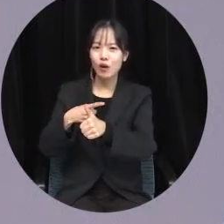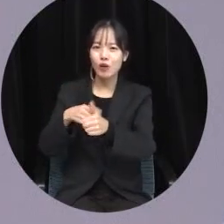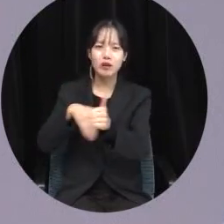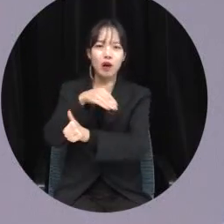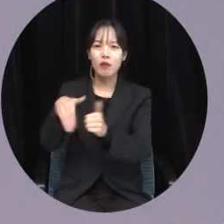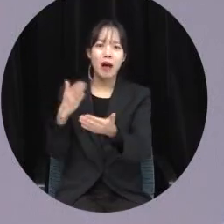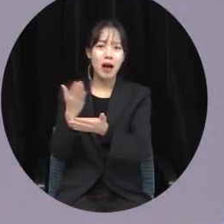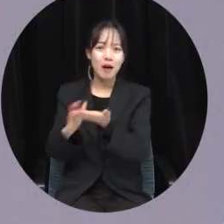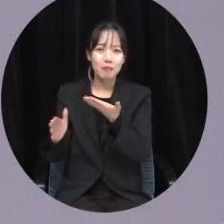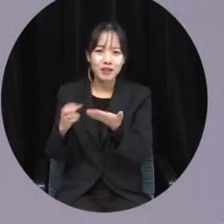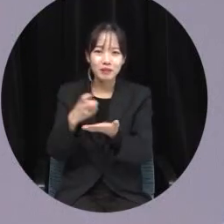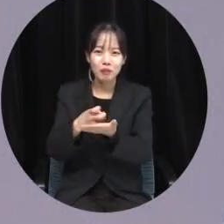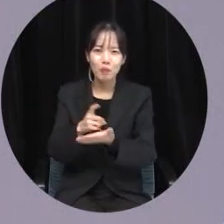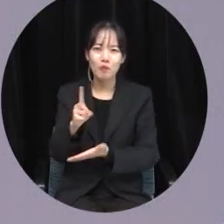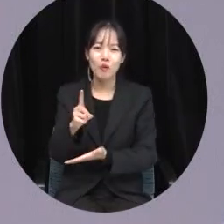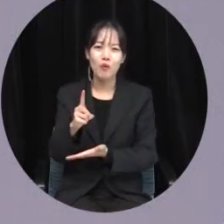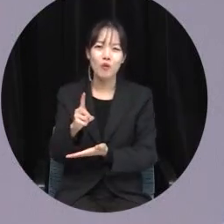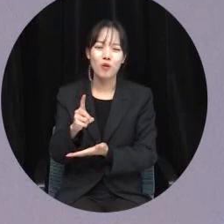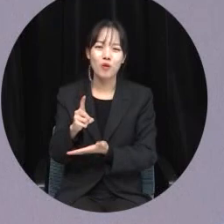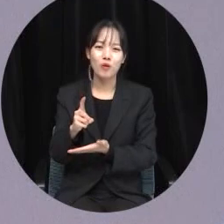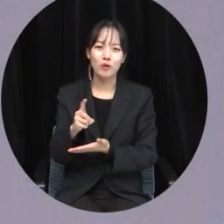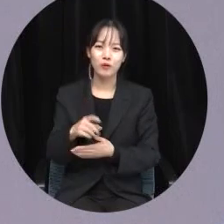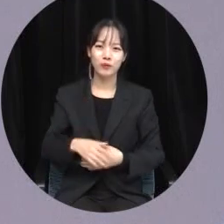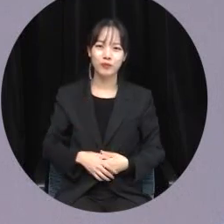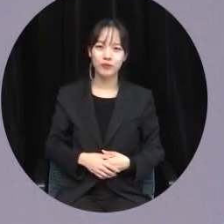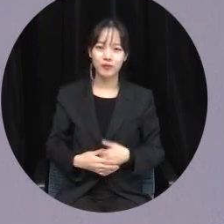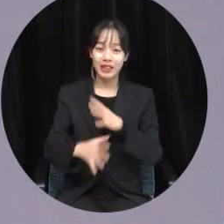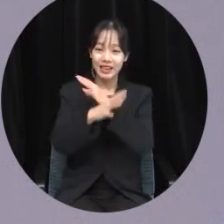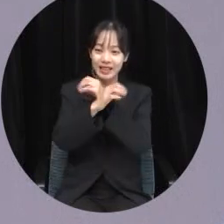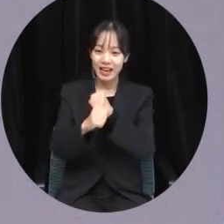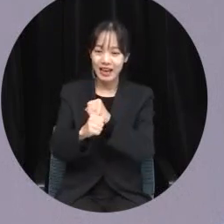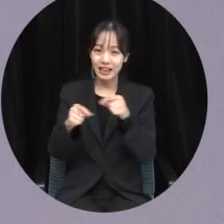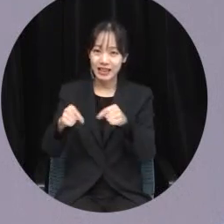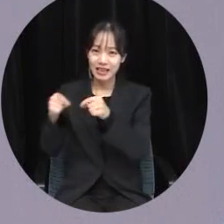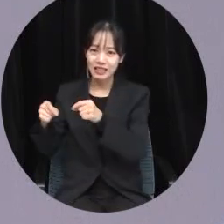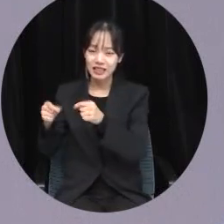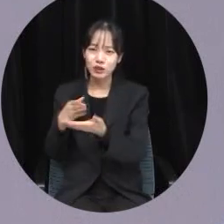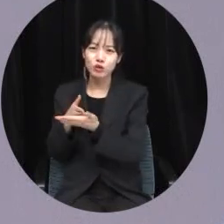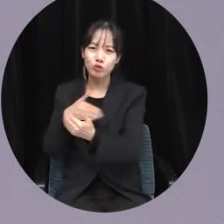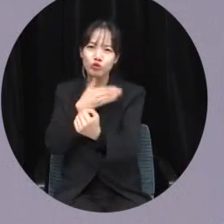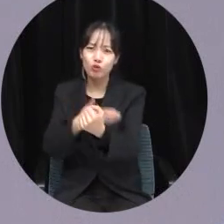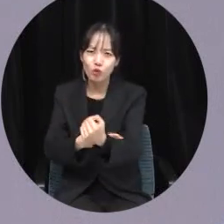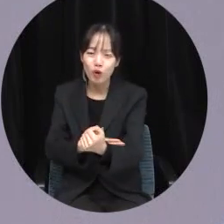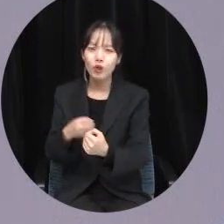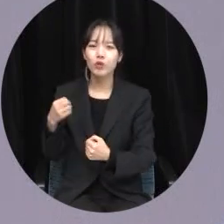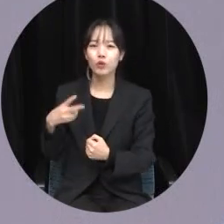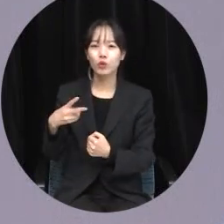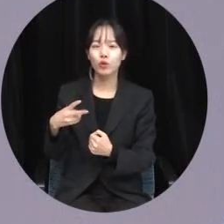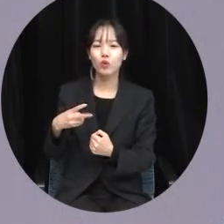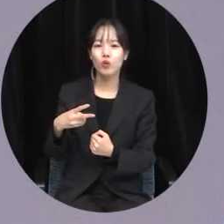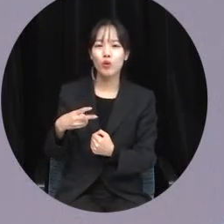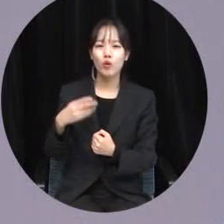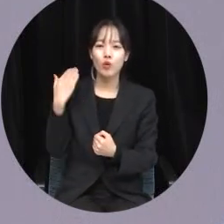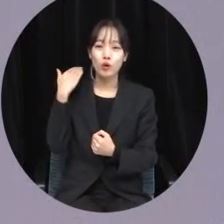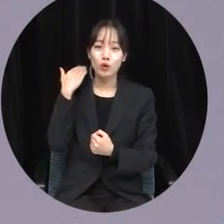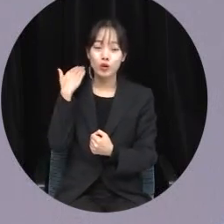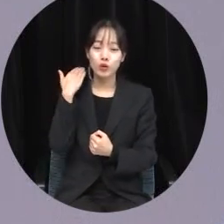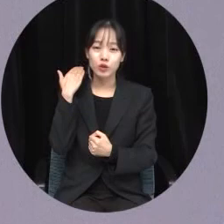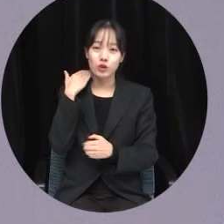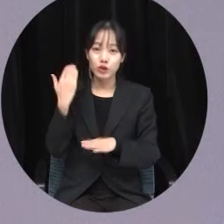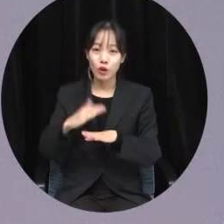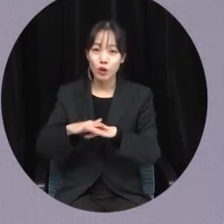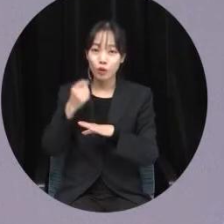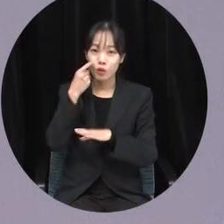상한제와 계약갱신 청구권 이 부분은 속히 폐지되어야 한다고 생각합니다. 그리고 또